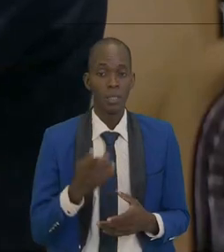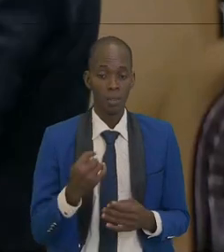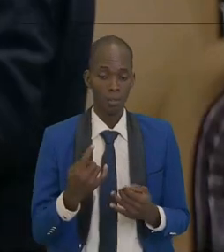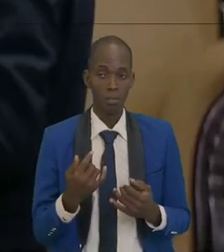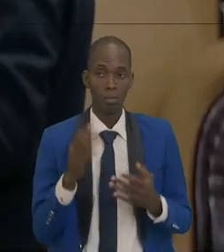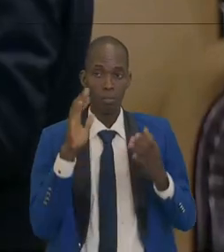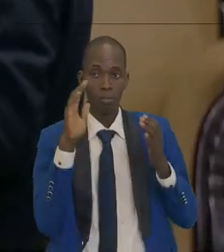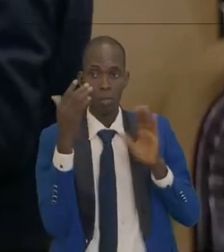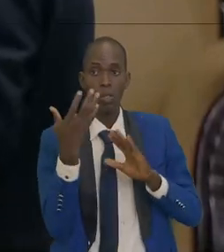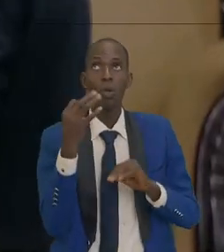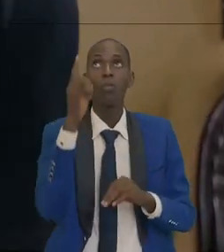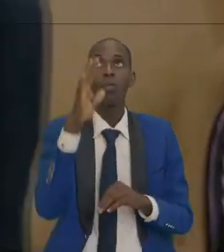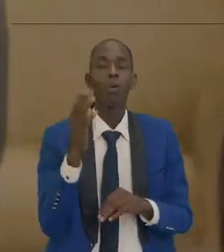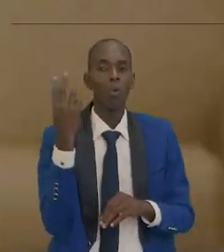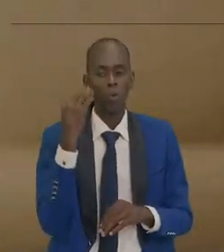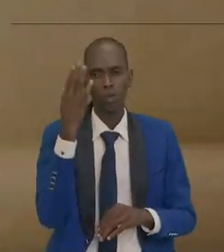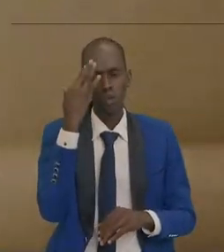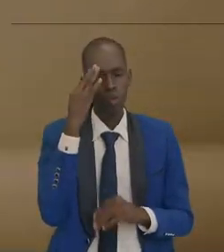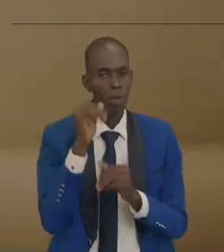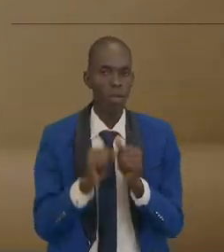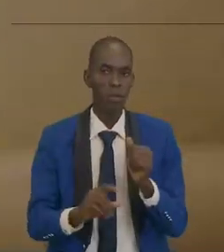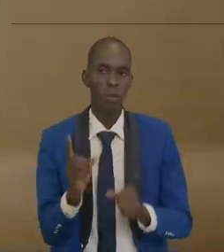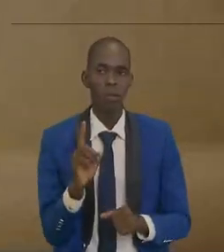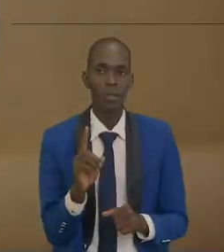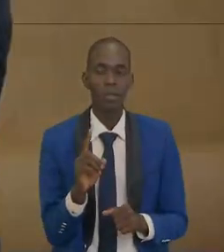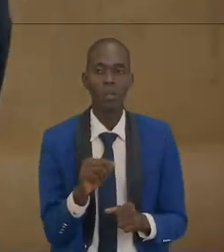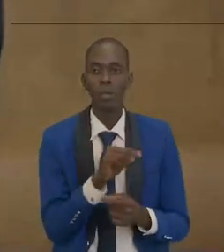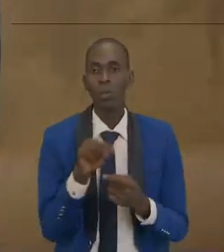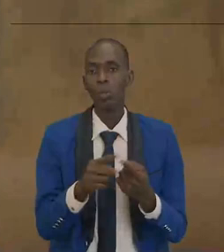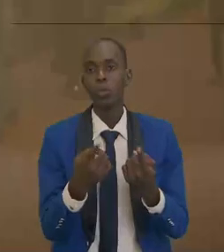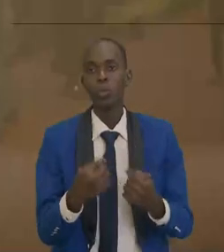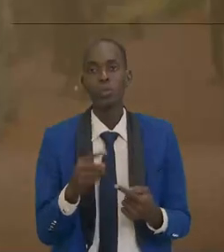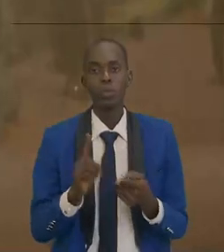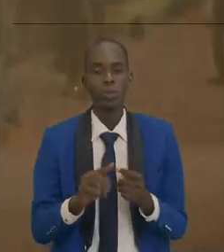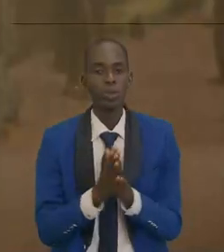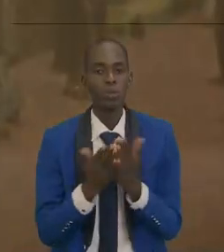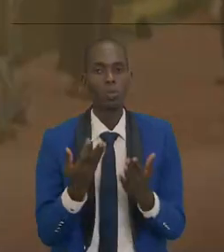La présence de Dieu était connue partout. Quand vous venez dans les